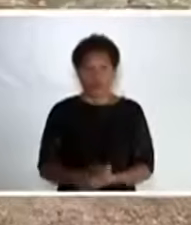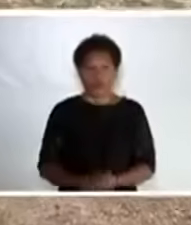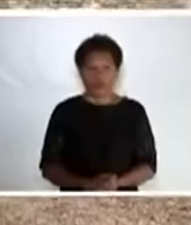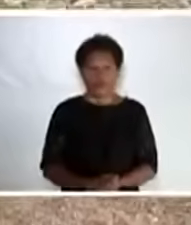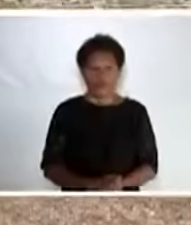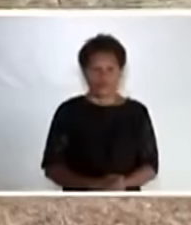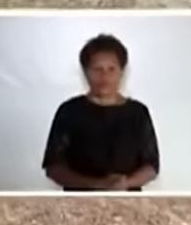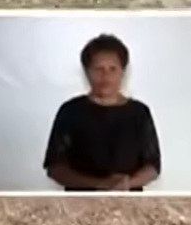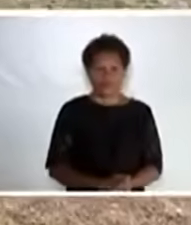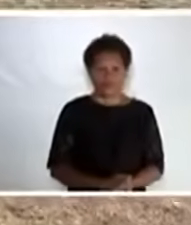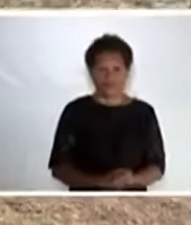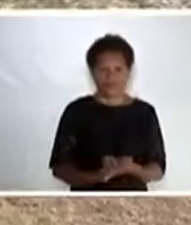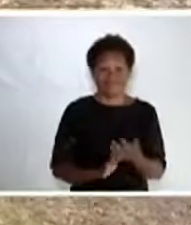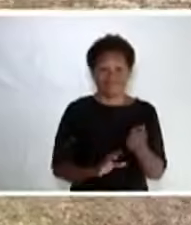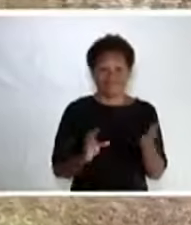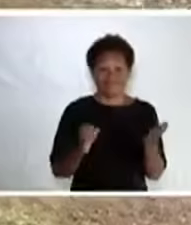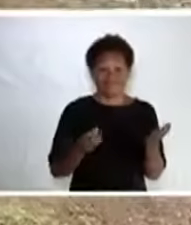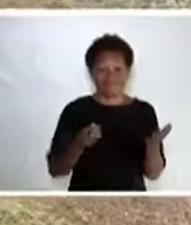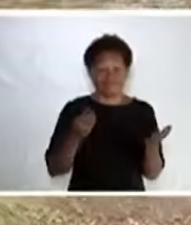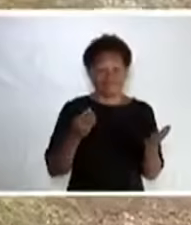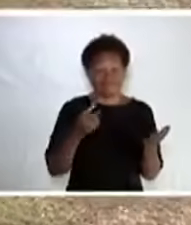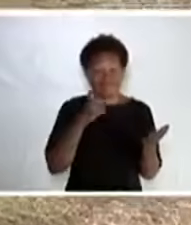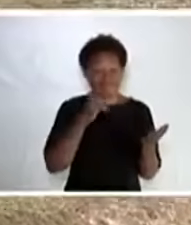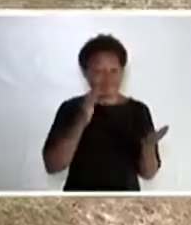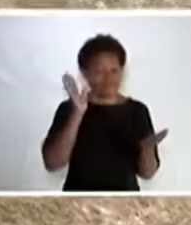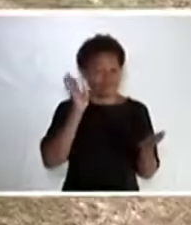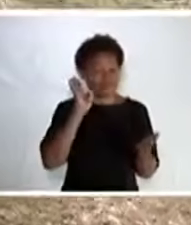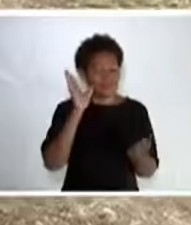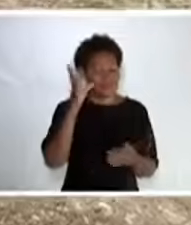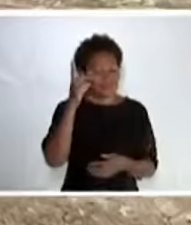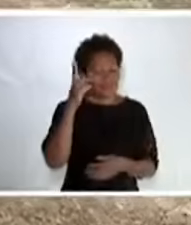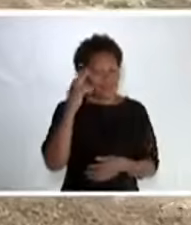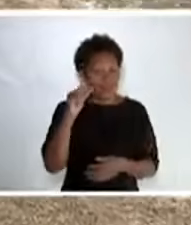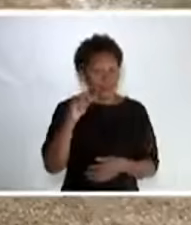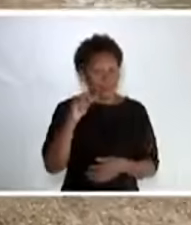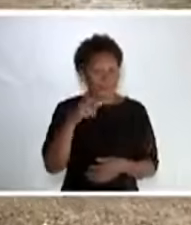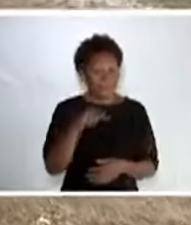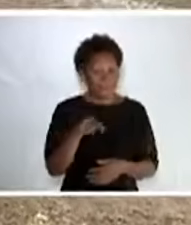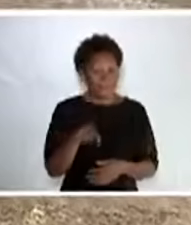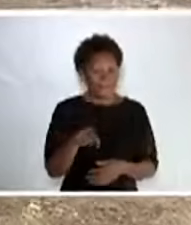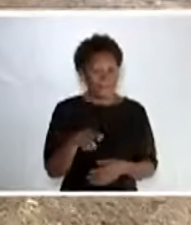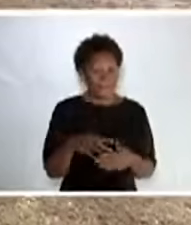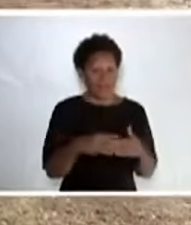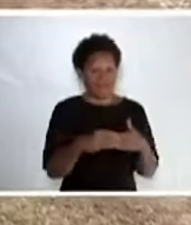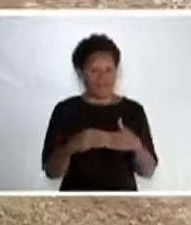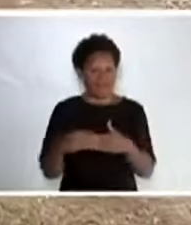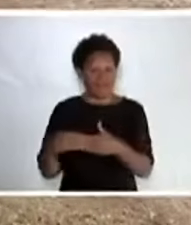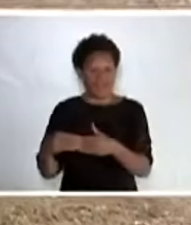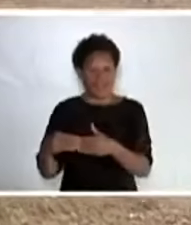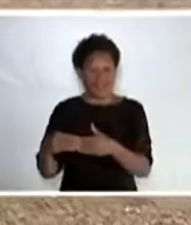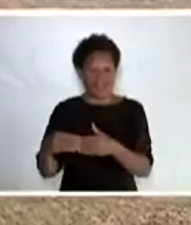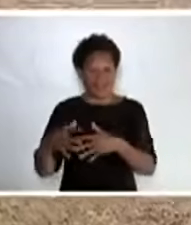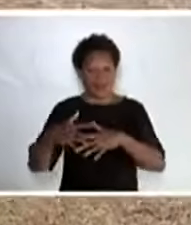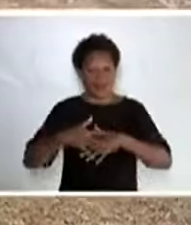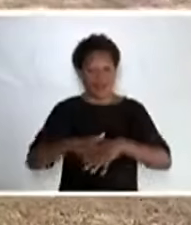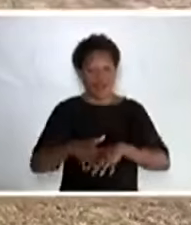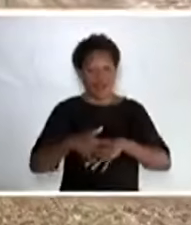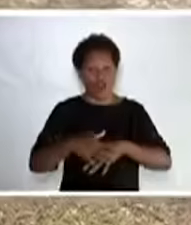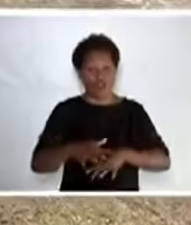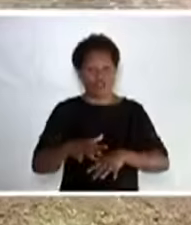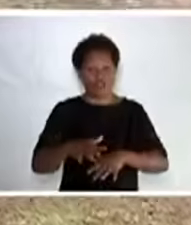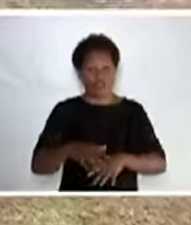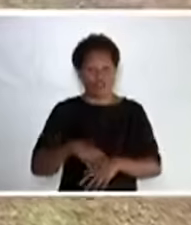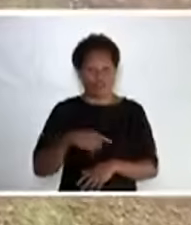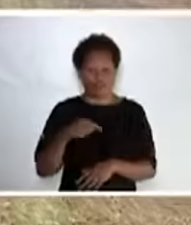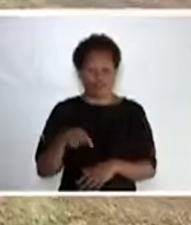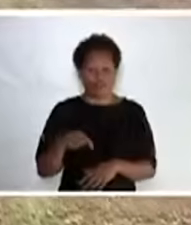Yayana evan turang wir marama kara velu takitu mai ena nanda taya miti pungo malua